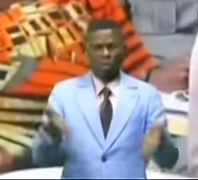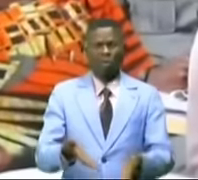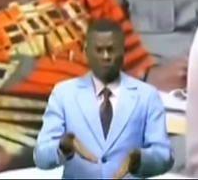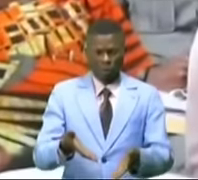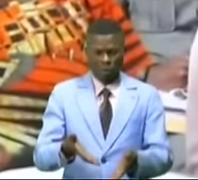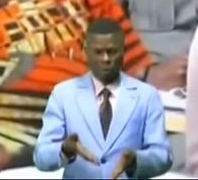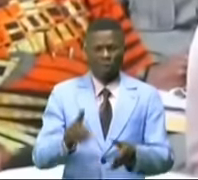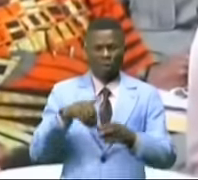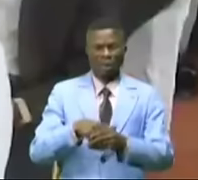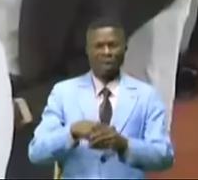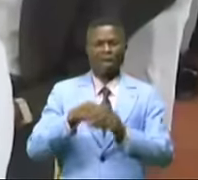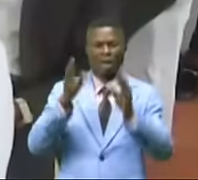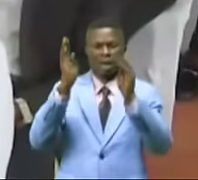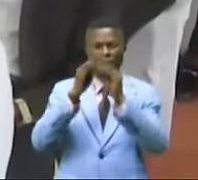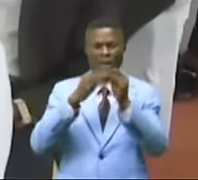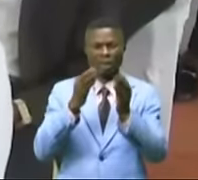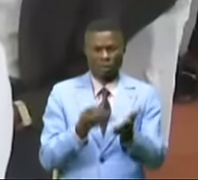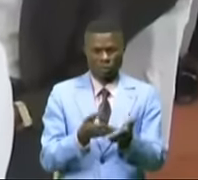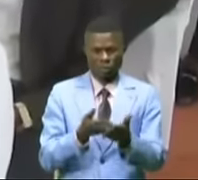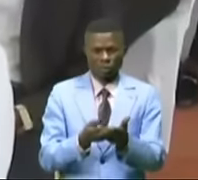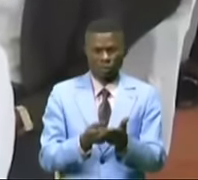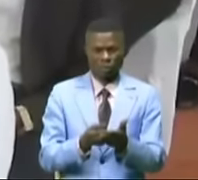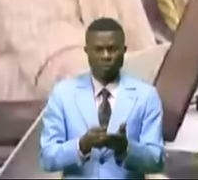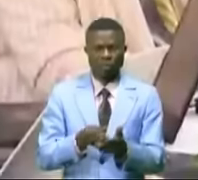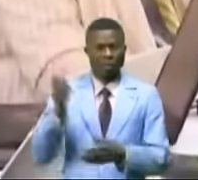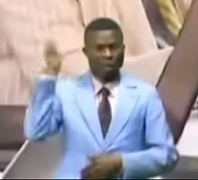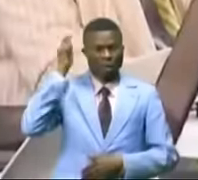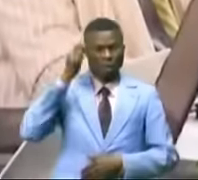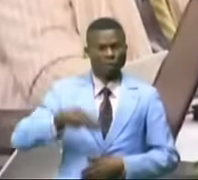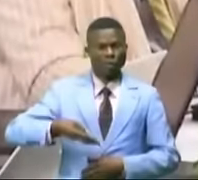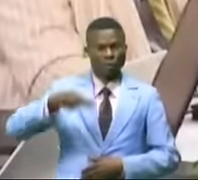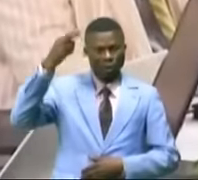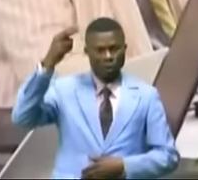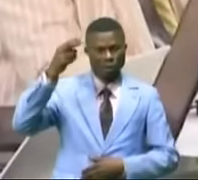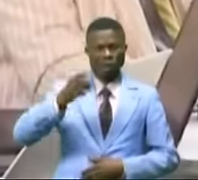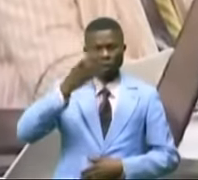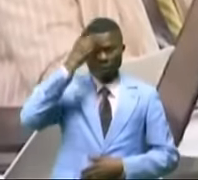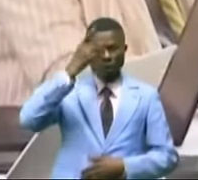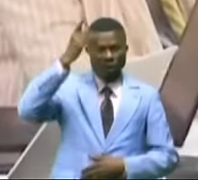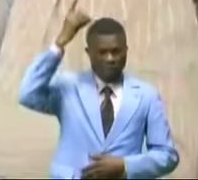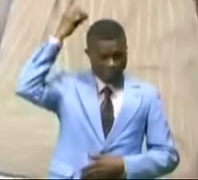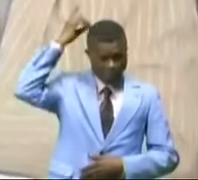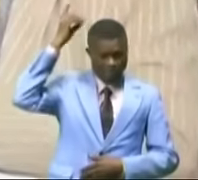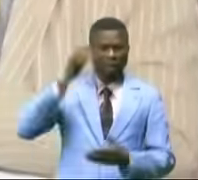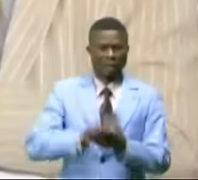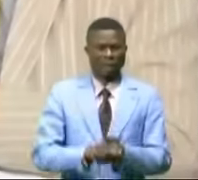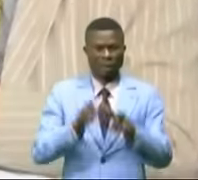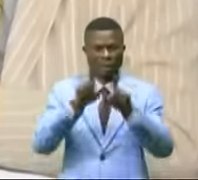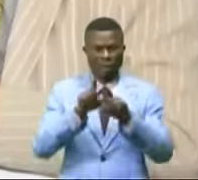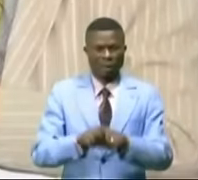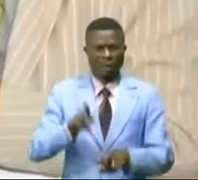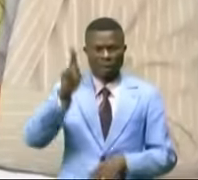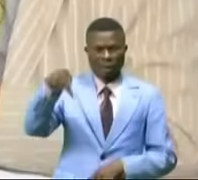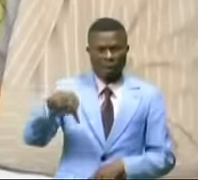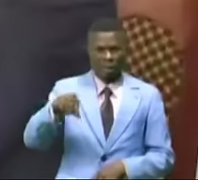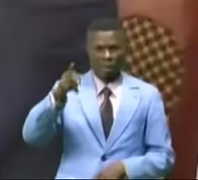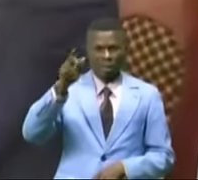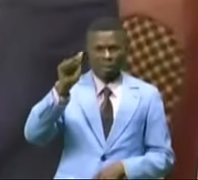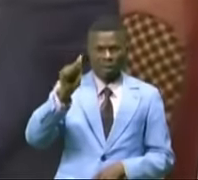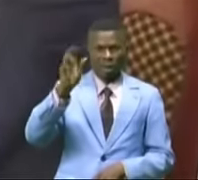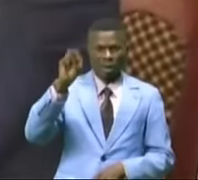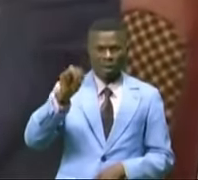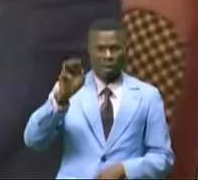portée intellectuelle, notamment les éminents professeurs Daniel Mukoko Samba et Pamphile Mabiala